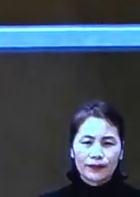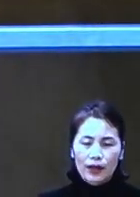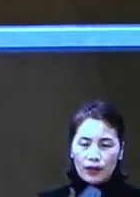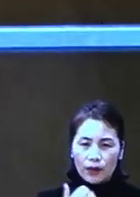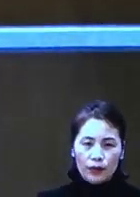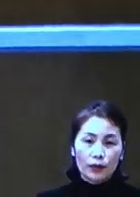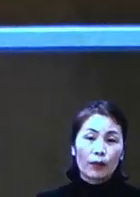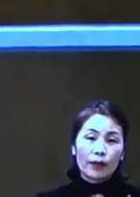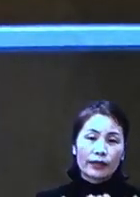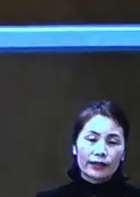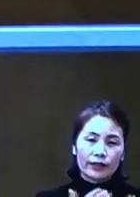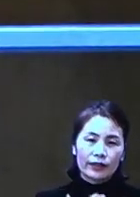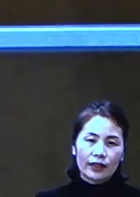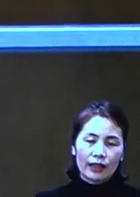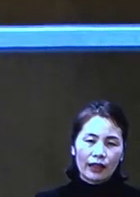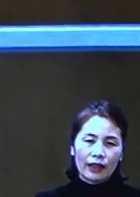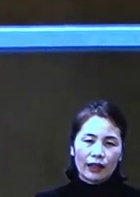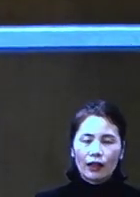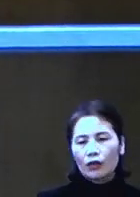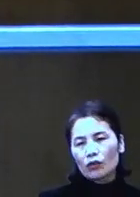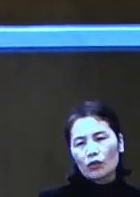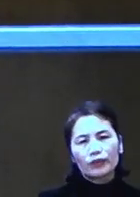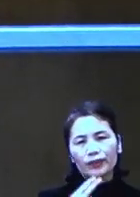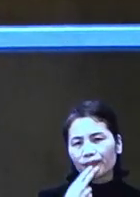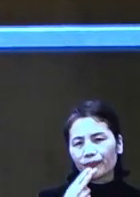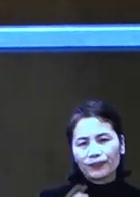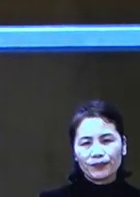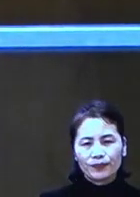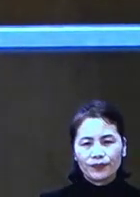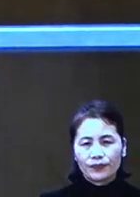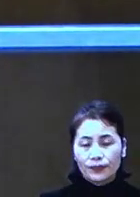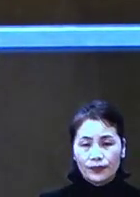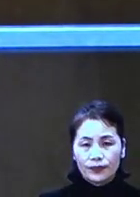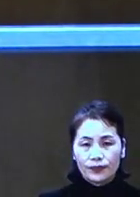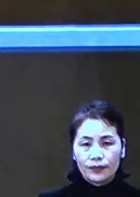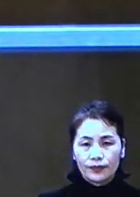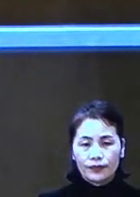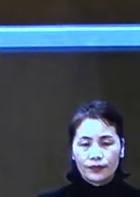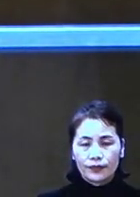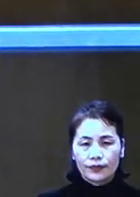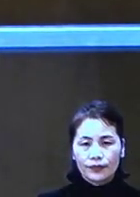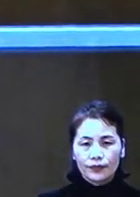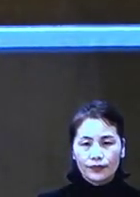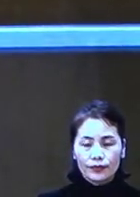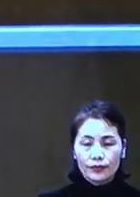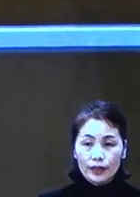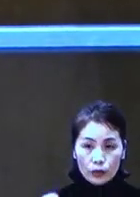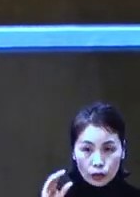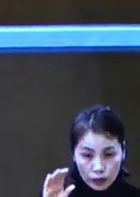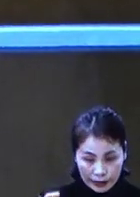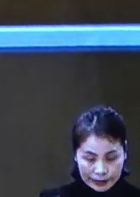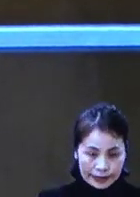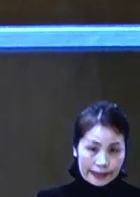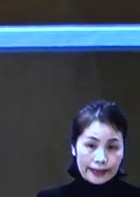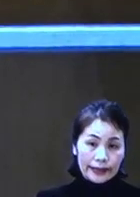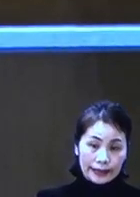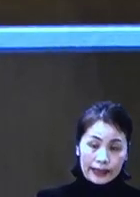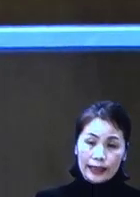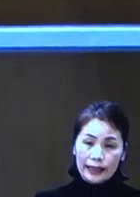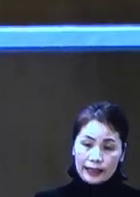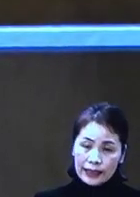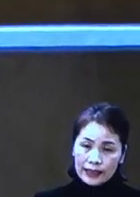발전에 전혀 도움이 되지 않습니다. 본인의 추지유치 자랑이 도민을